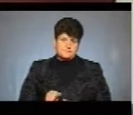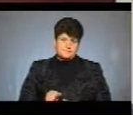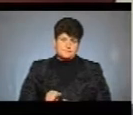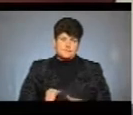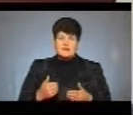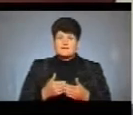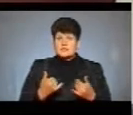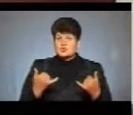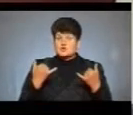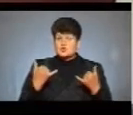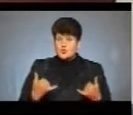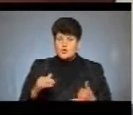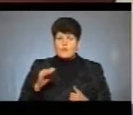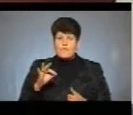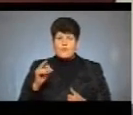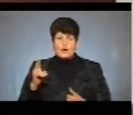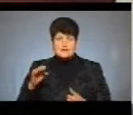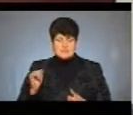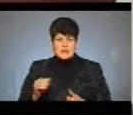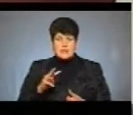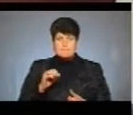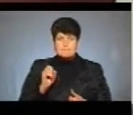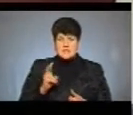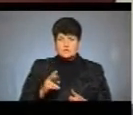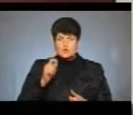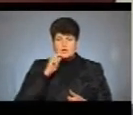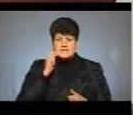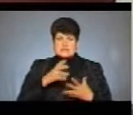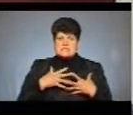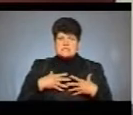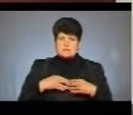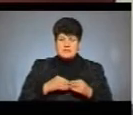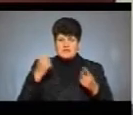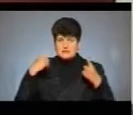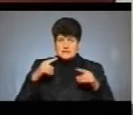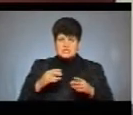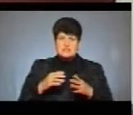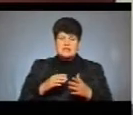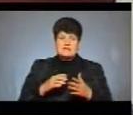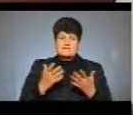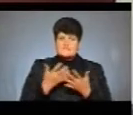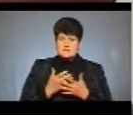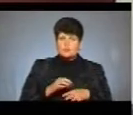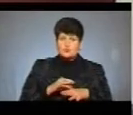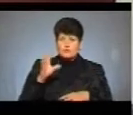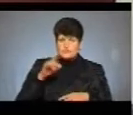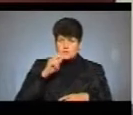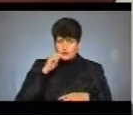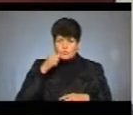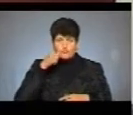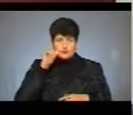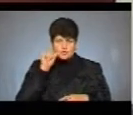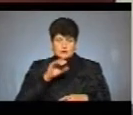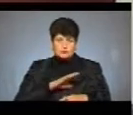Від сьогодні «Фокстер і Макс» – український сімейний фантастичний фільм – виходить у прокат по всій країні. Вчора у Києві